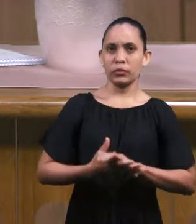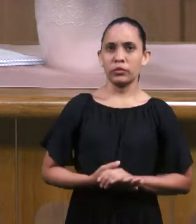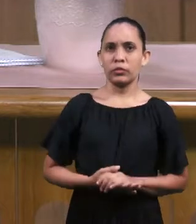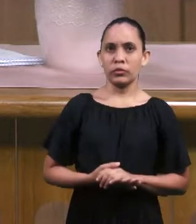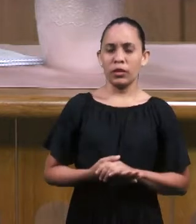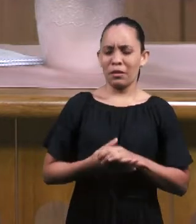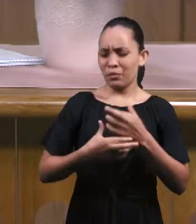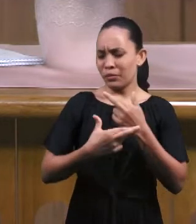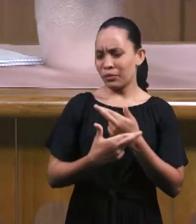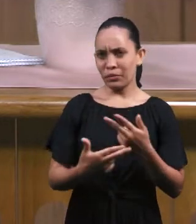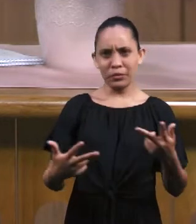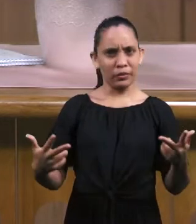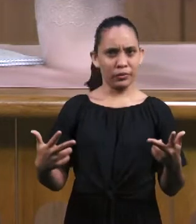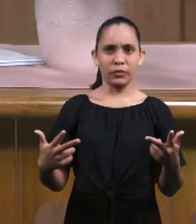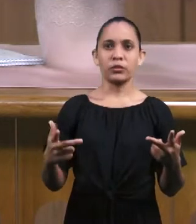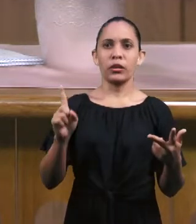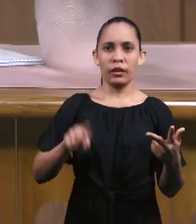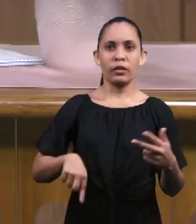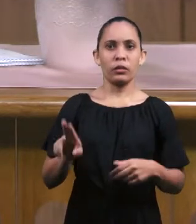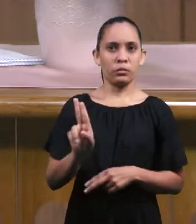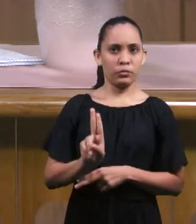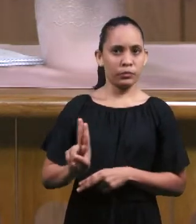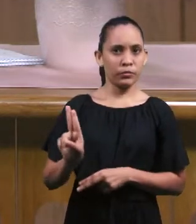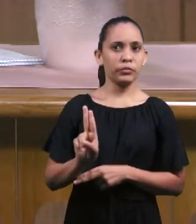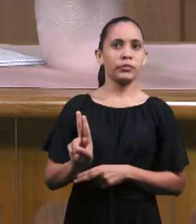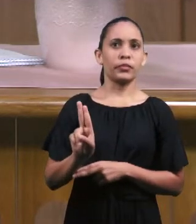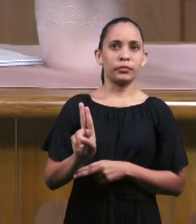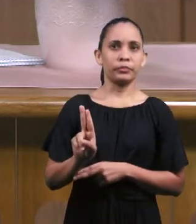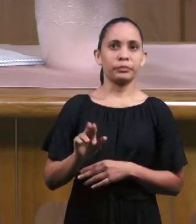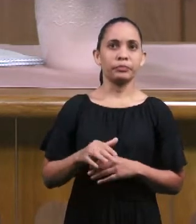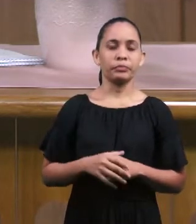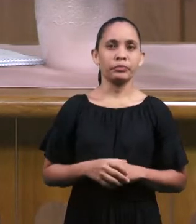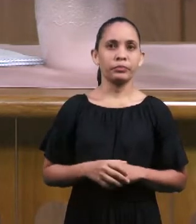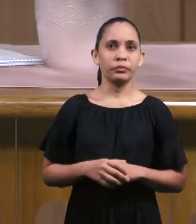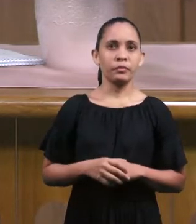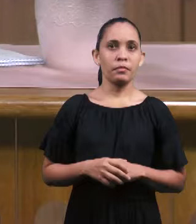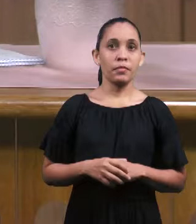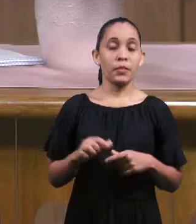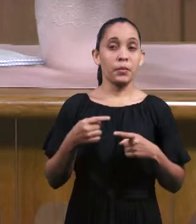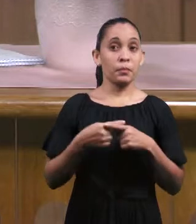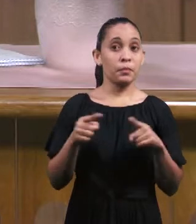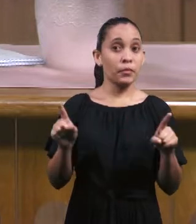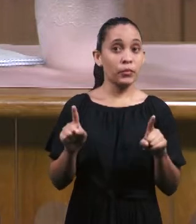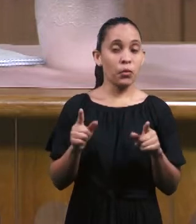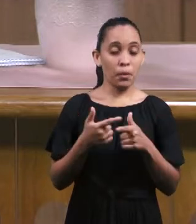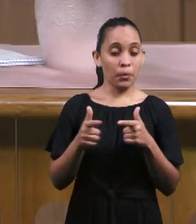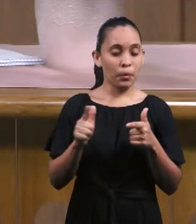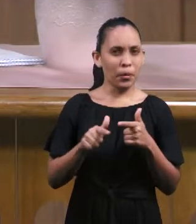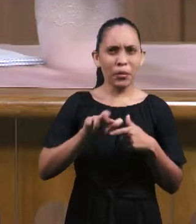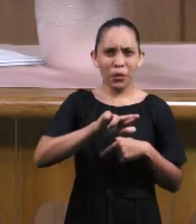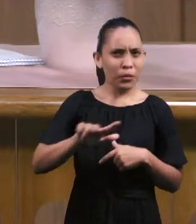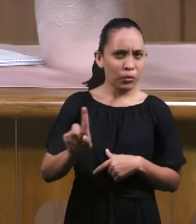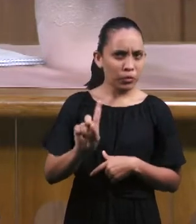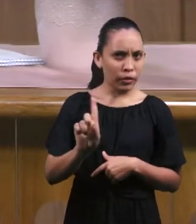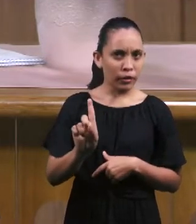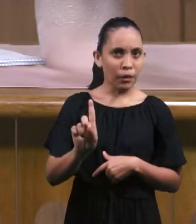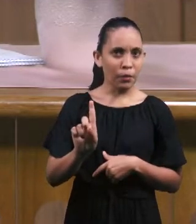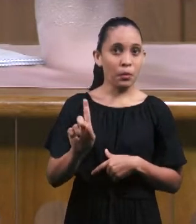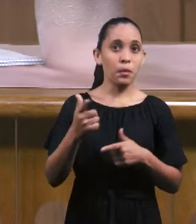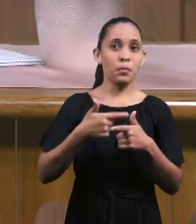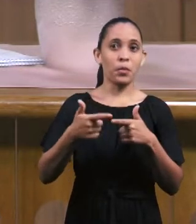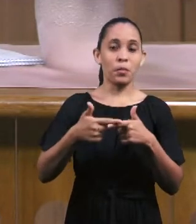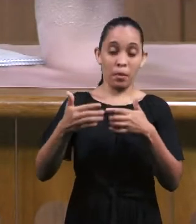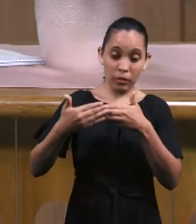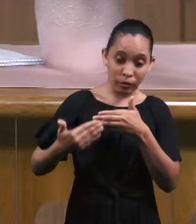utilisées, mais le problème n'était pas en cela. Le problème était à partir de là. Qu'est-ce qui